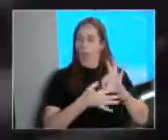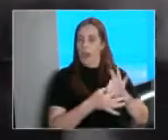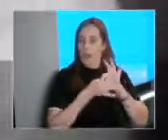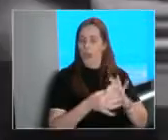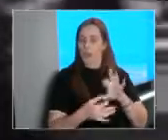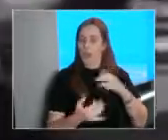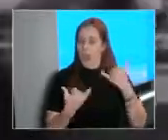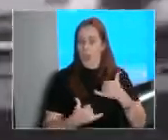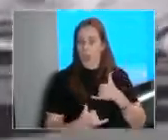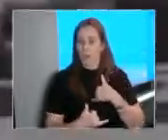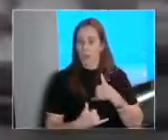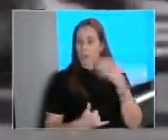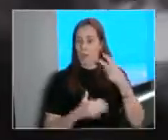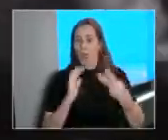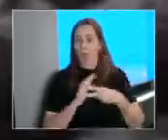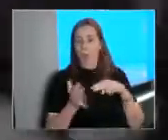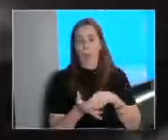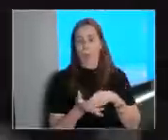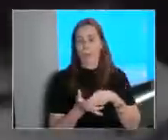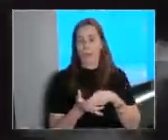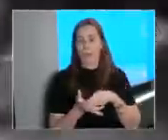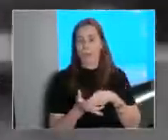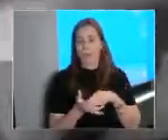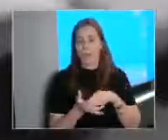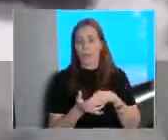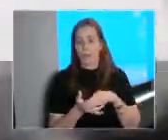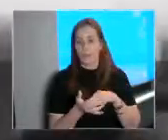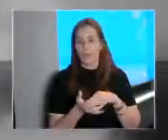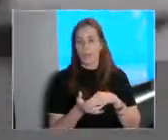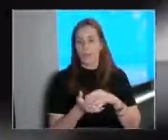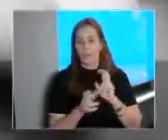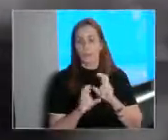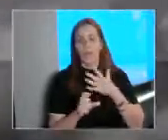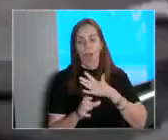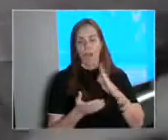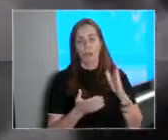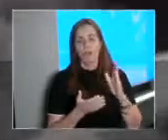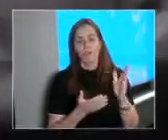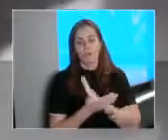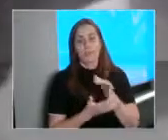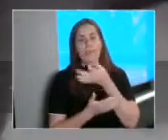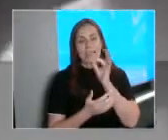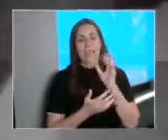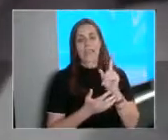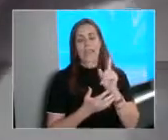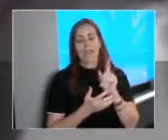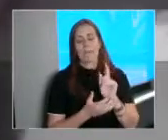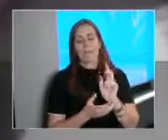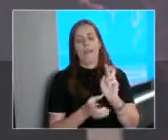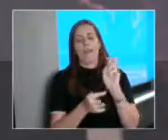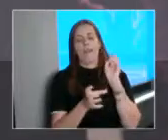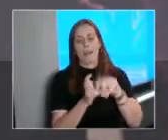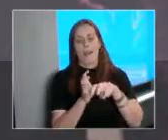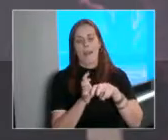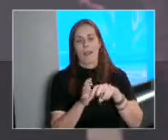באיזשהו אופן היום אנחנו מעורבים בתוכנית שנקראת צוערים לשלטון המקומי, שאנחנו עושים את ההכשרה, אפרופו חלוצים